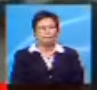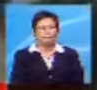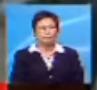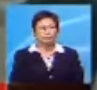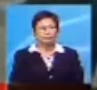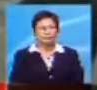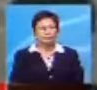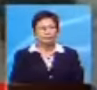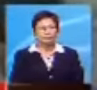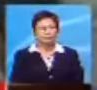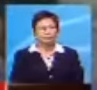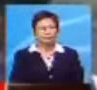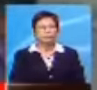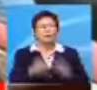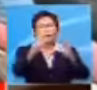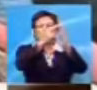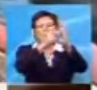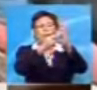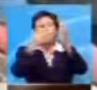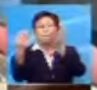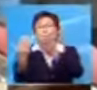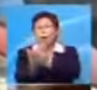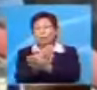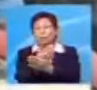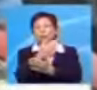sertata di bawah peraturan